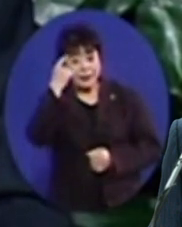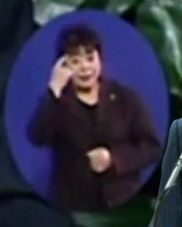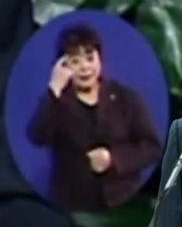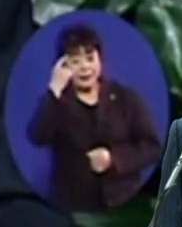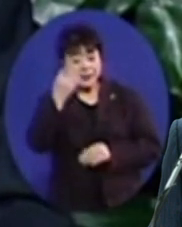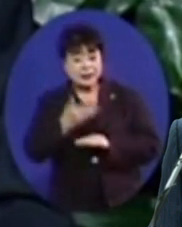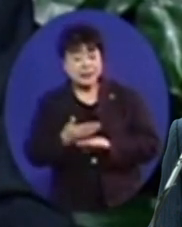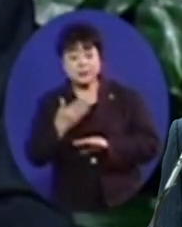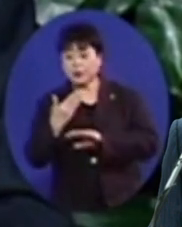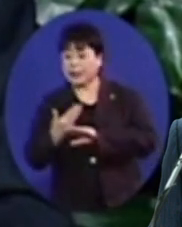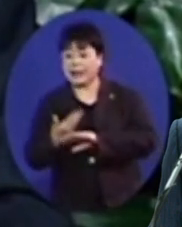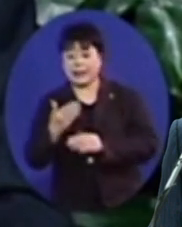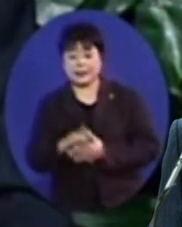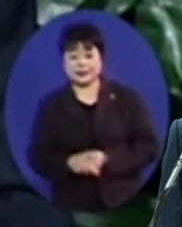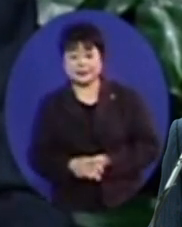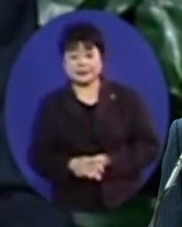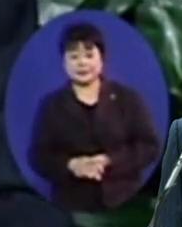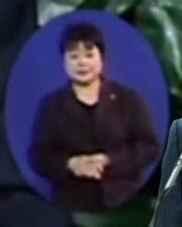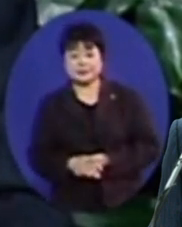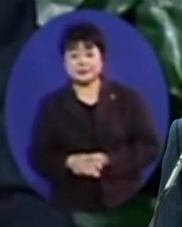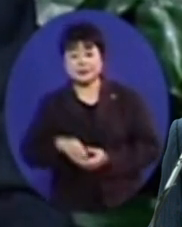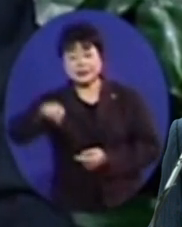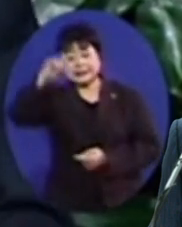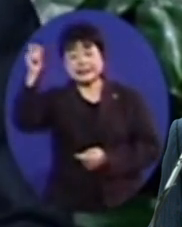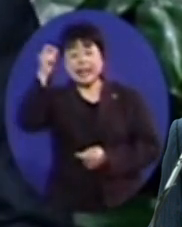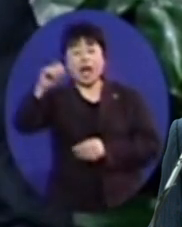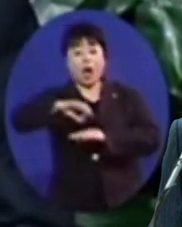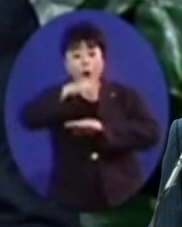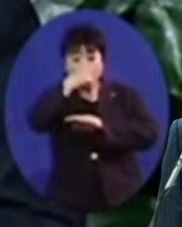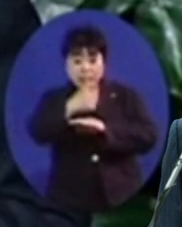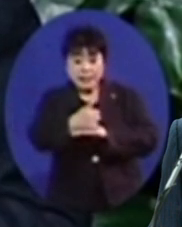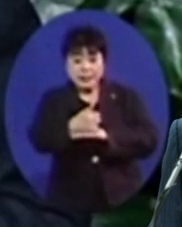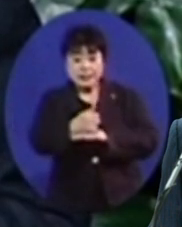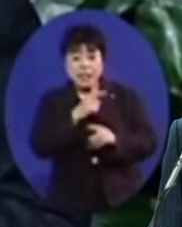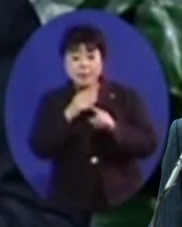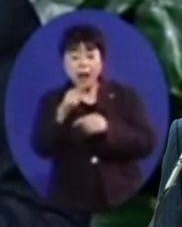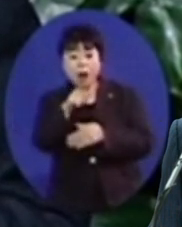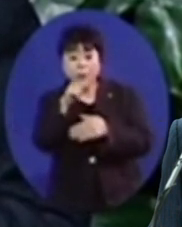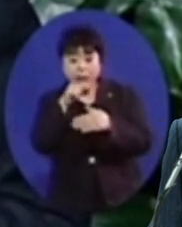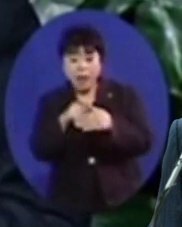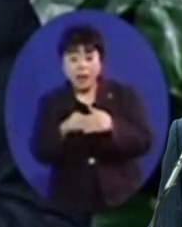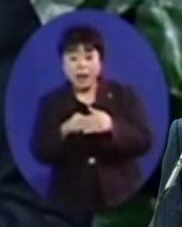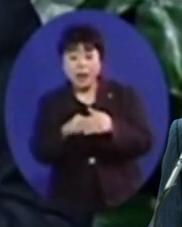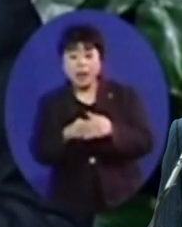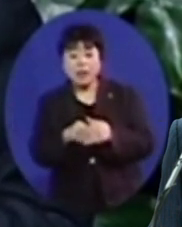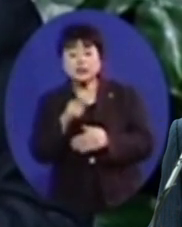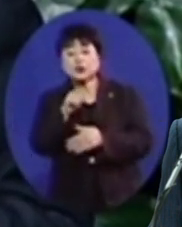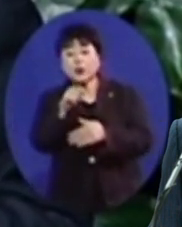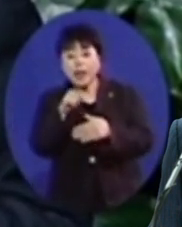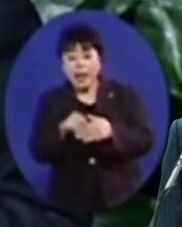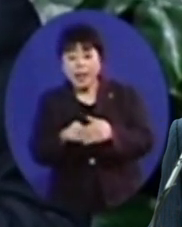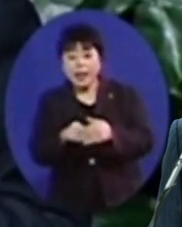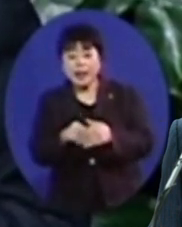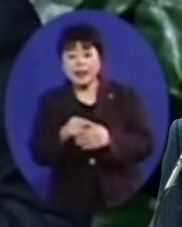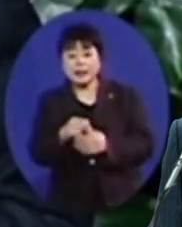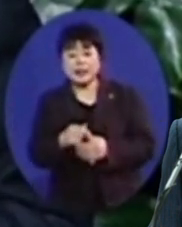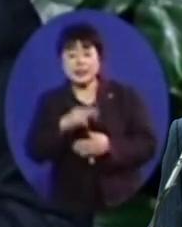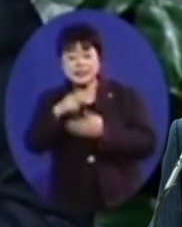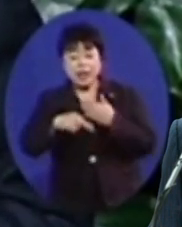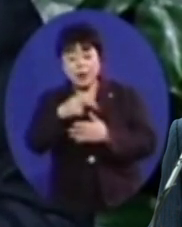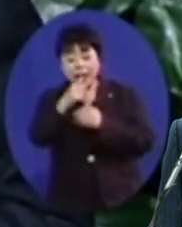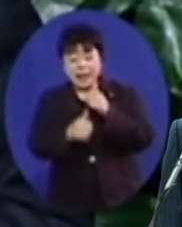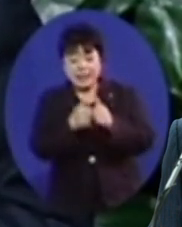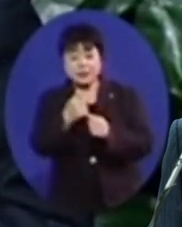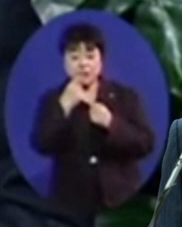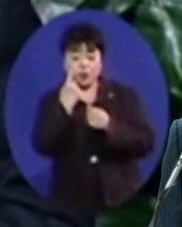다른 사람과 달랐기 때문이었습니다. 다윗은 언제나 자기의 마음의 공간에 야훼 하나님이